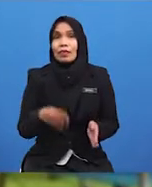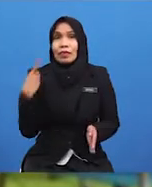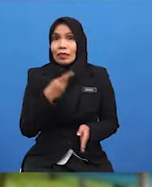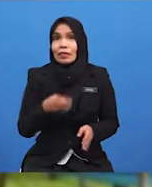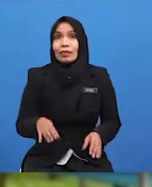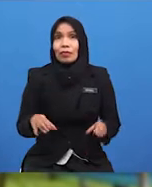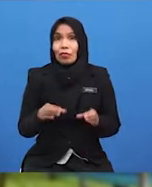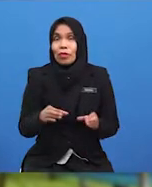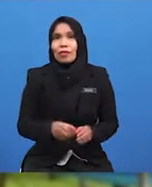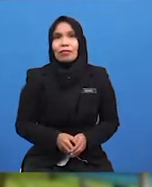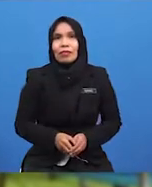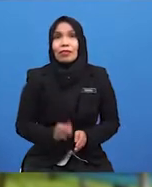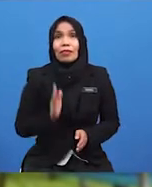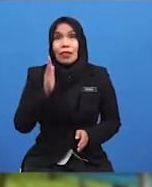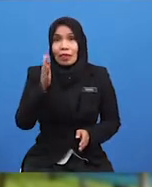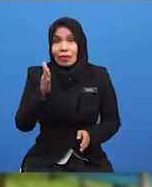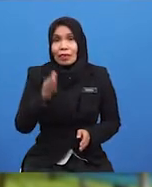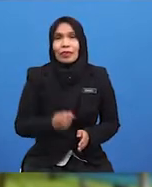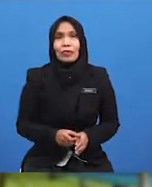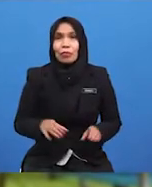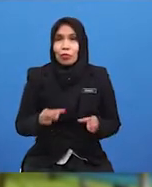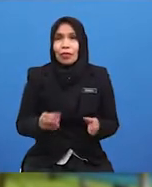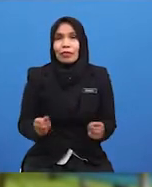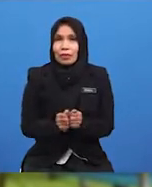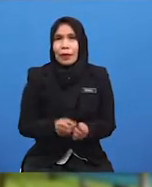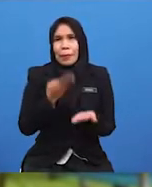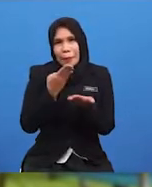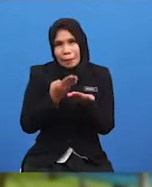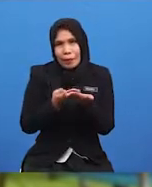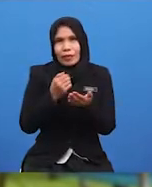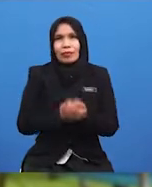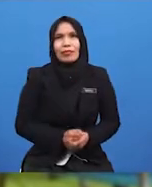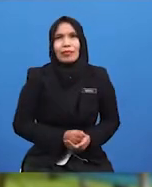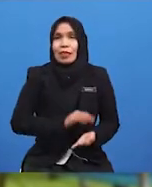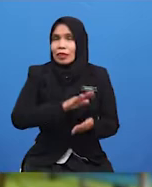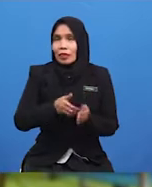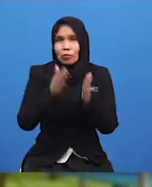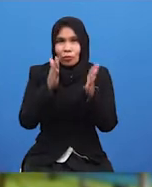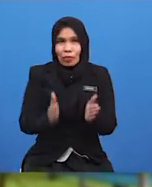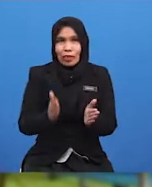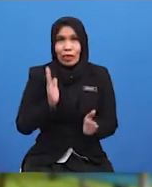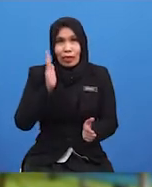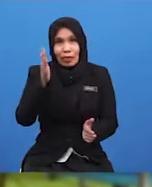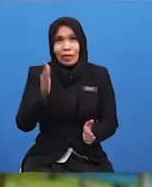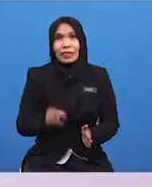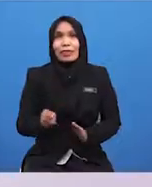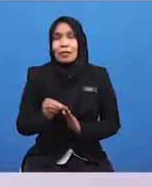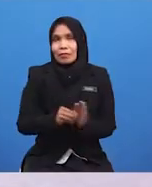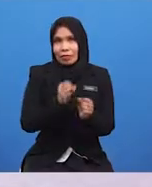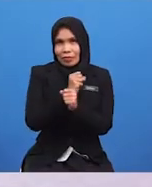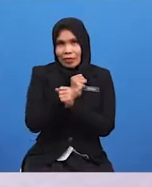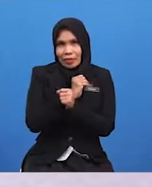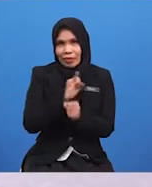dengan ini King sudah pastinya semua orang menyayangi kita